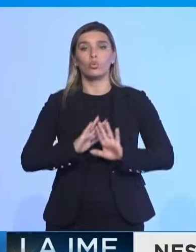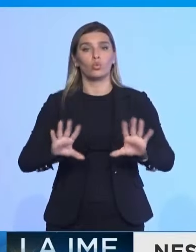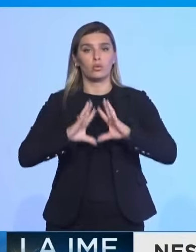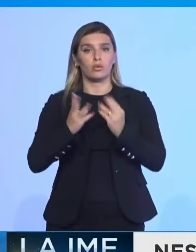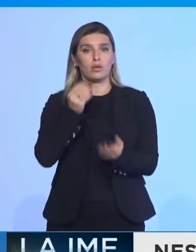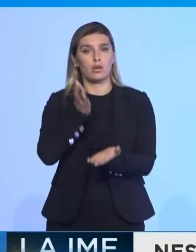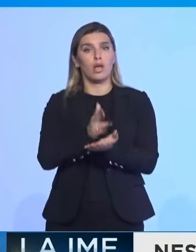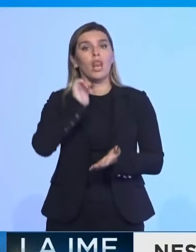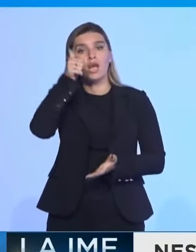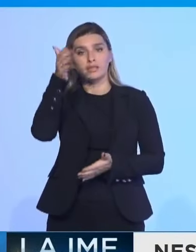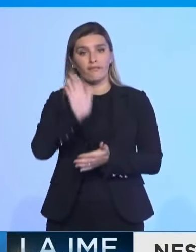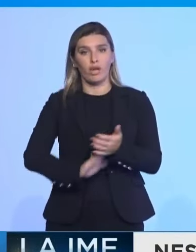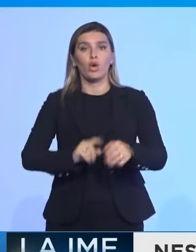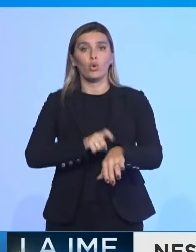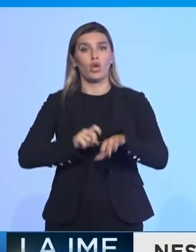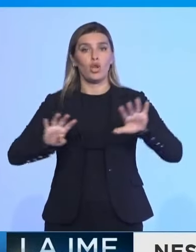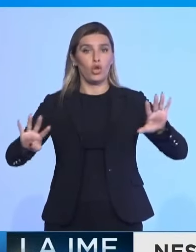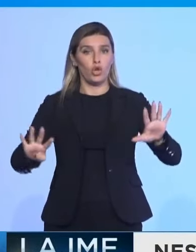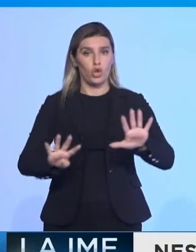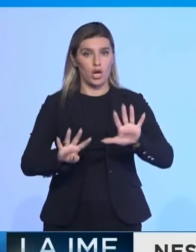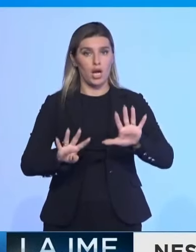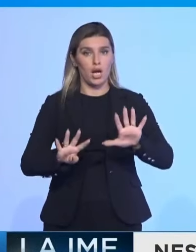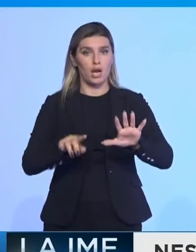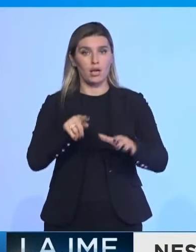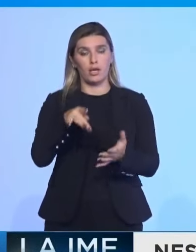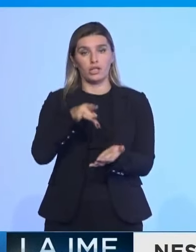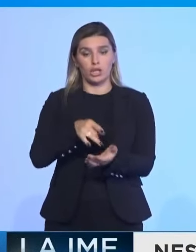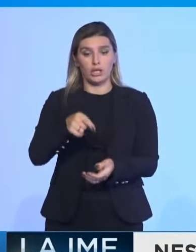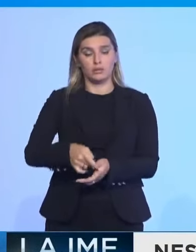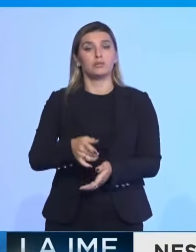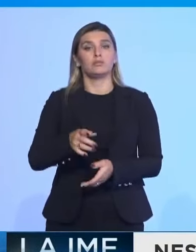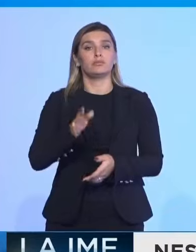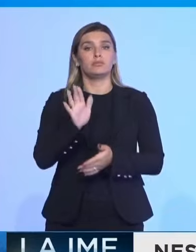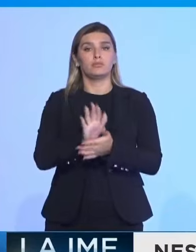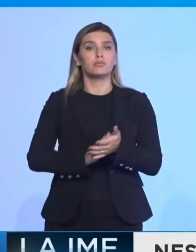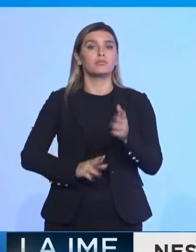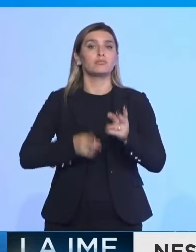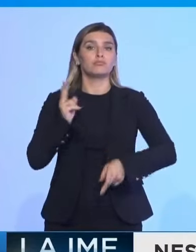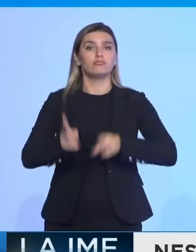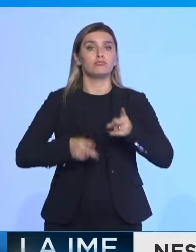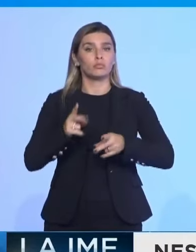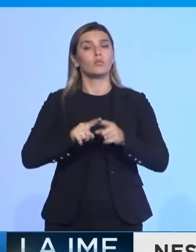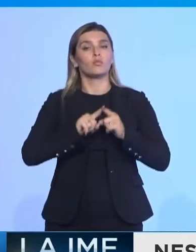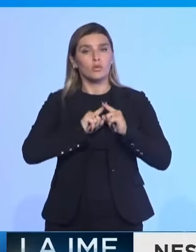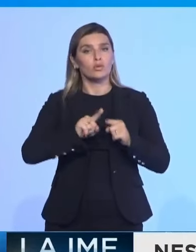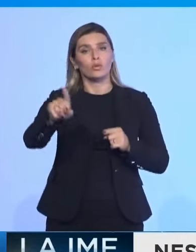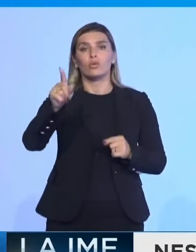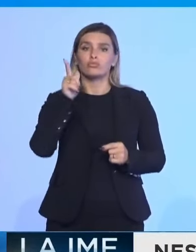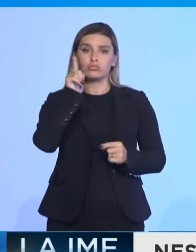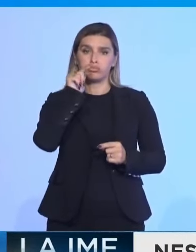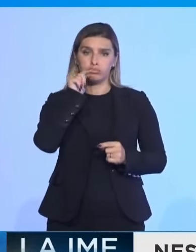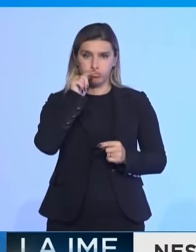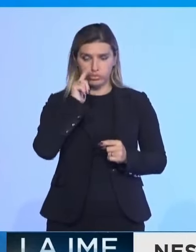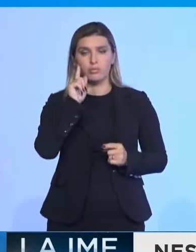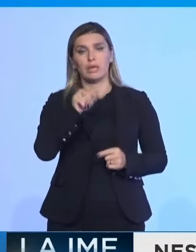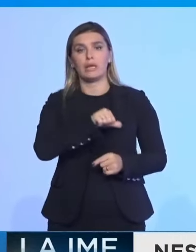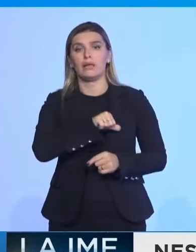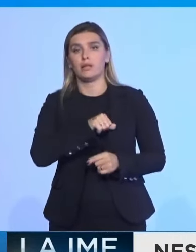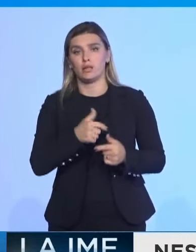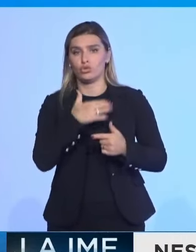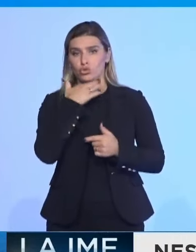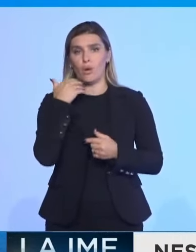të startojmë që nga ora 9, ku nga ky vend ku jetë marshuta bukur e gjatë, por interesante që do të